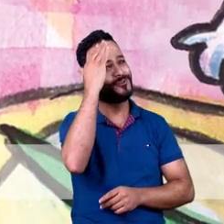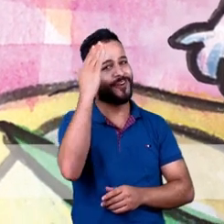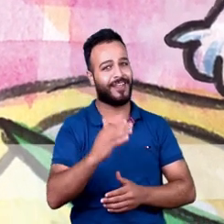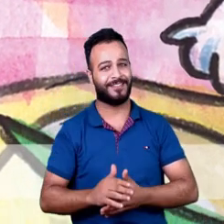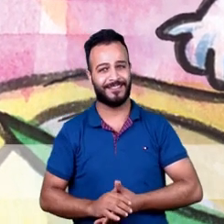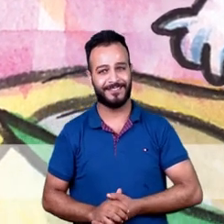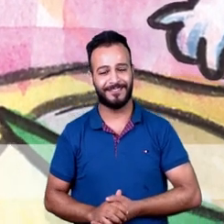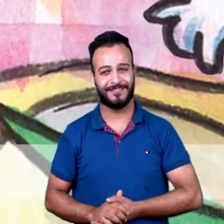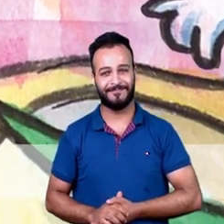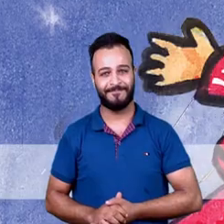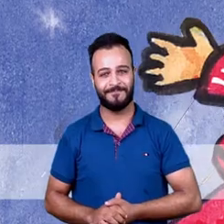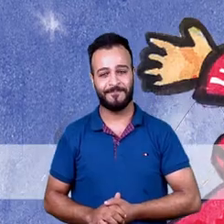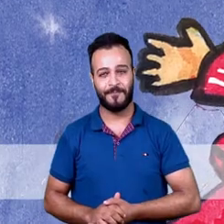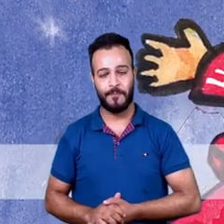شكرا،